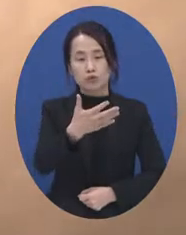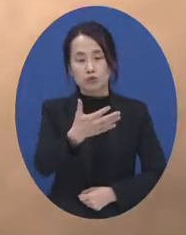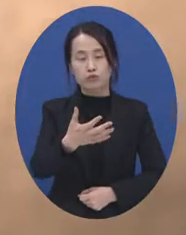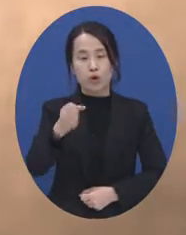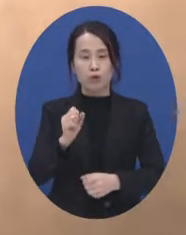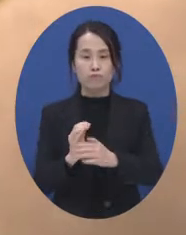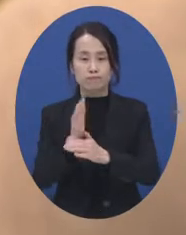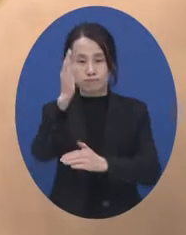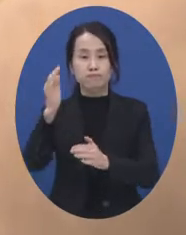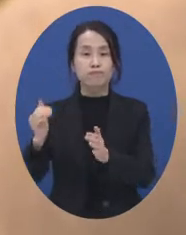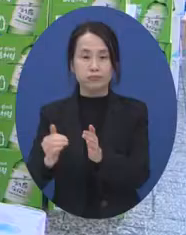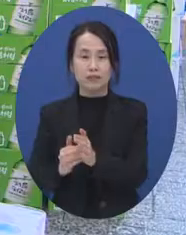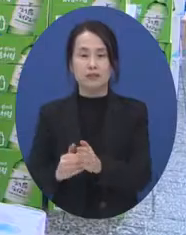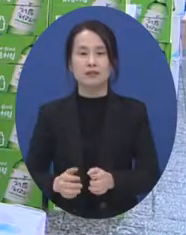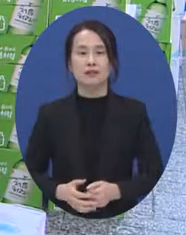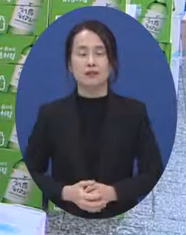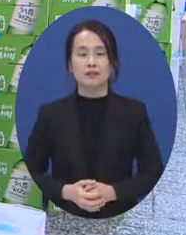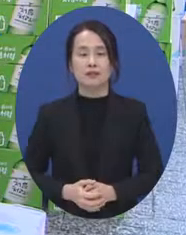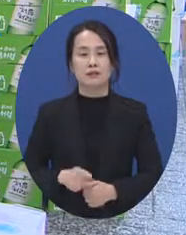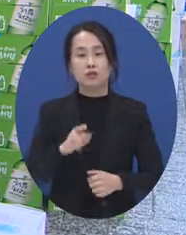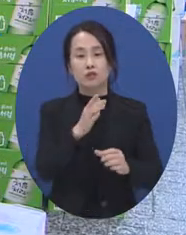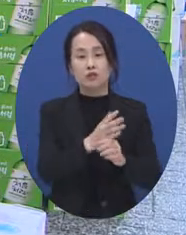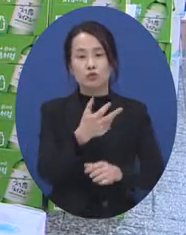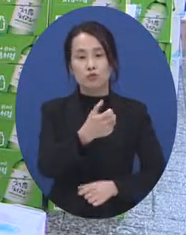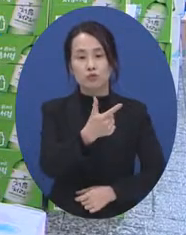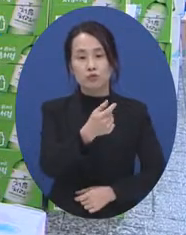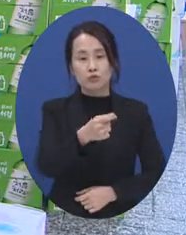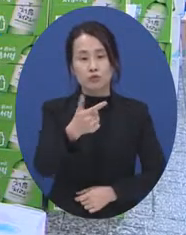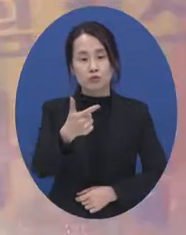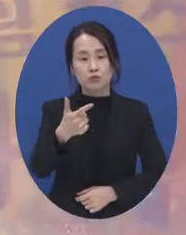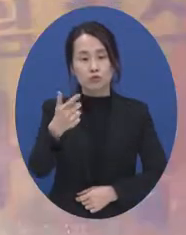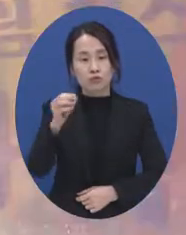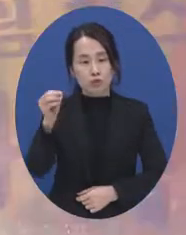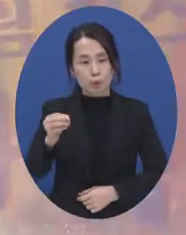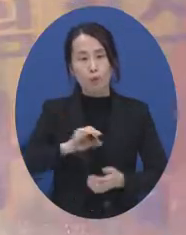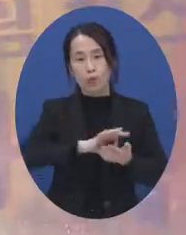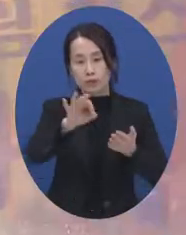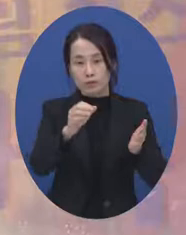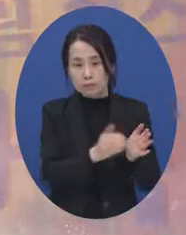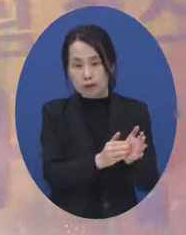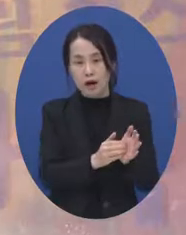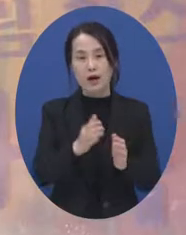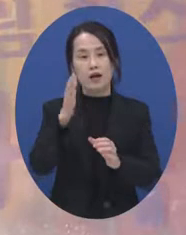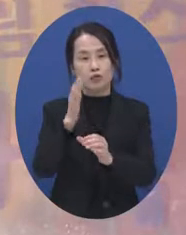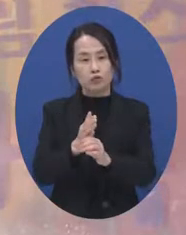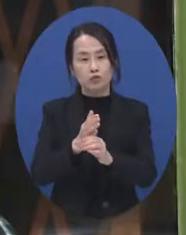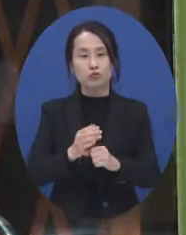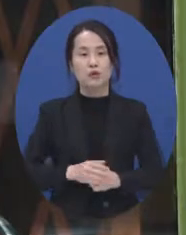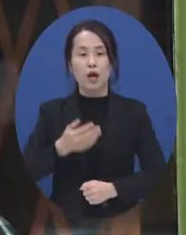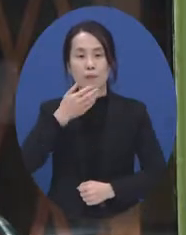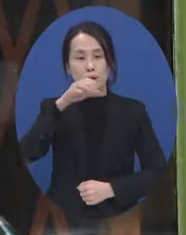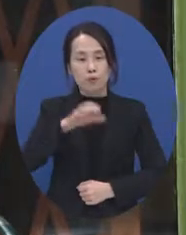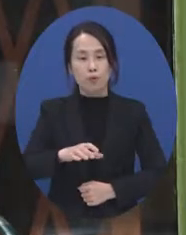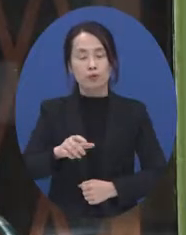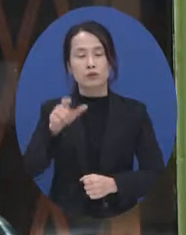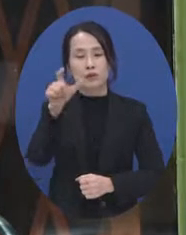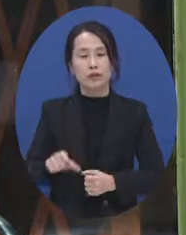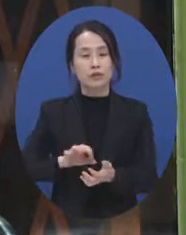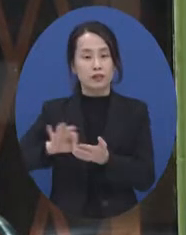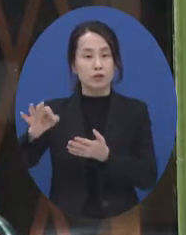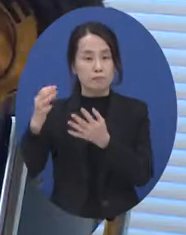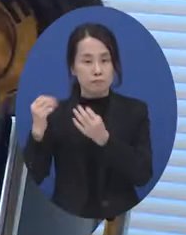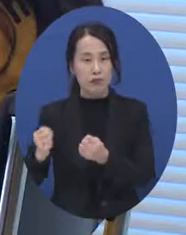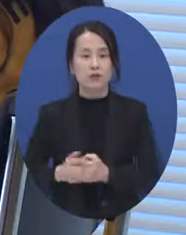원을 훌쩍 뛰어넘은 겁니다. 이중 76.6%가 사용됐으며 그중 일반 한식점에서의 카드 결제가 가장